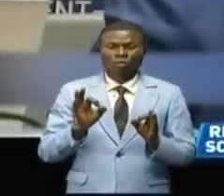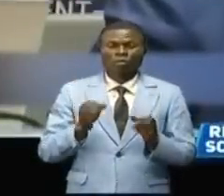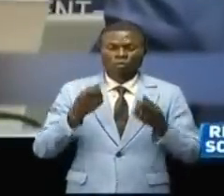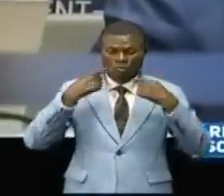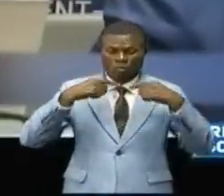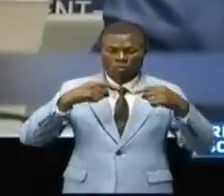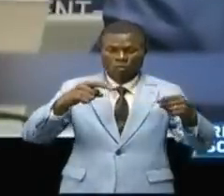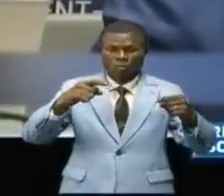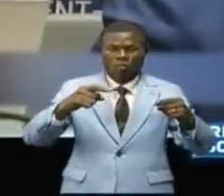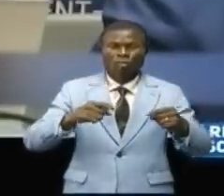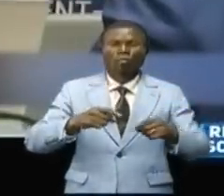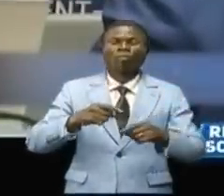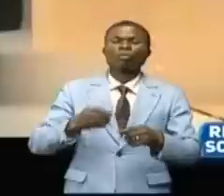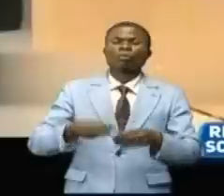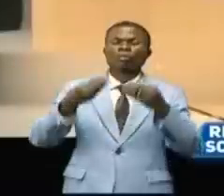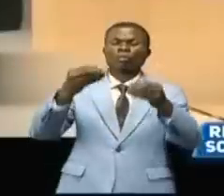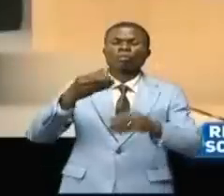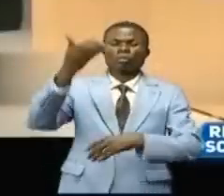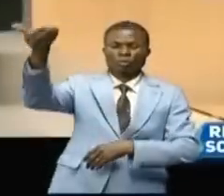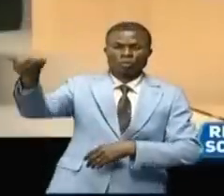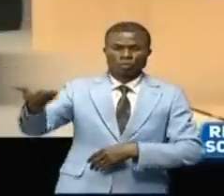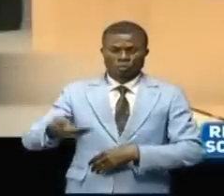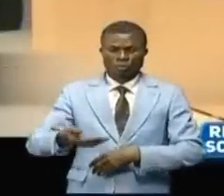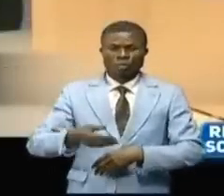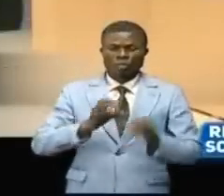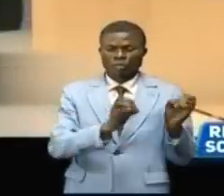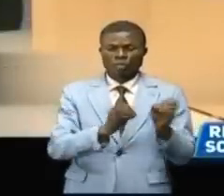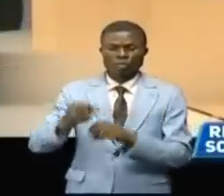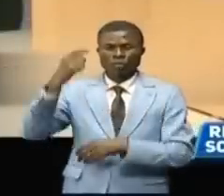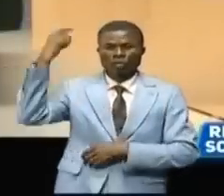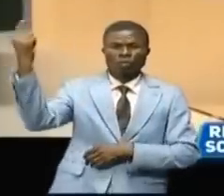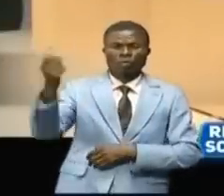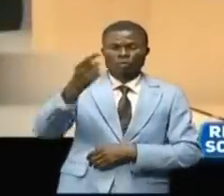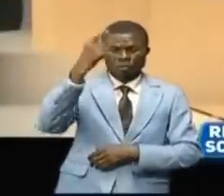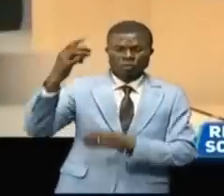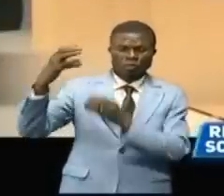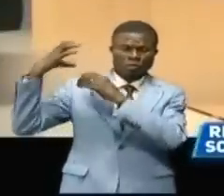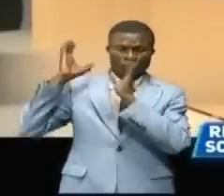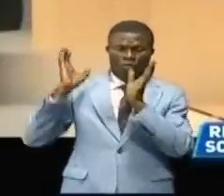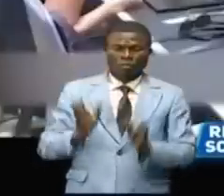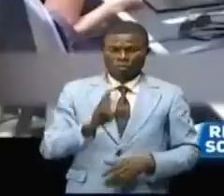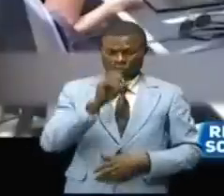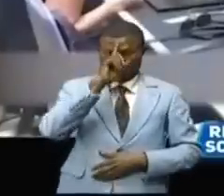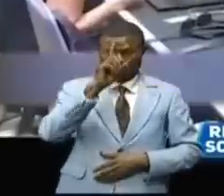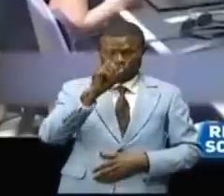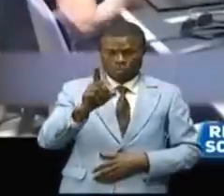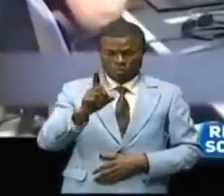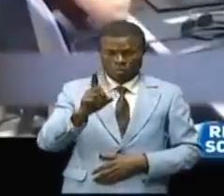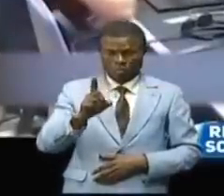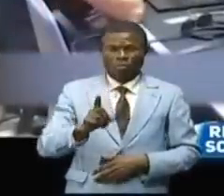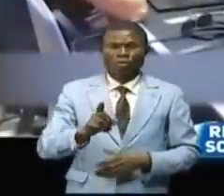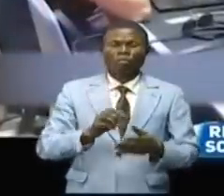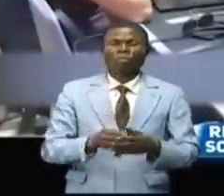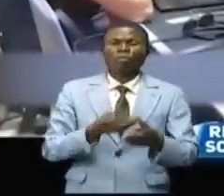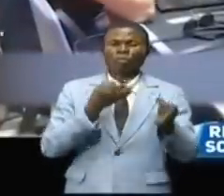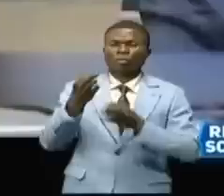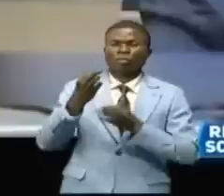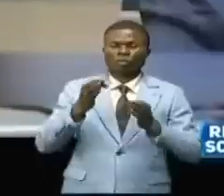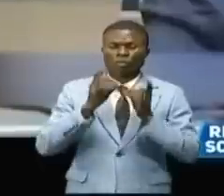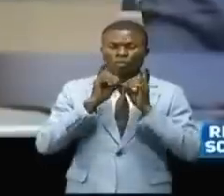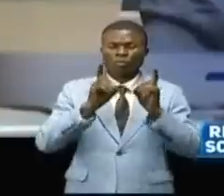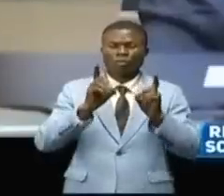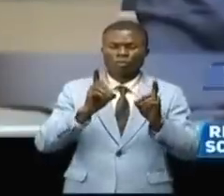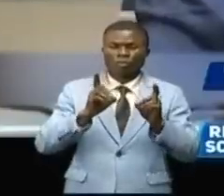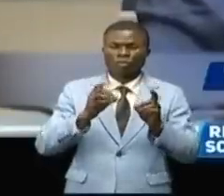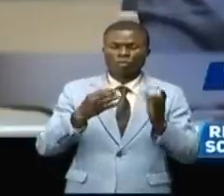lancer une invitation à l'Organisation mondiale de la propriété intellectuelle, ONIPI. Il a fait du haut de la tribune